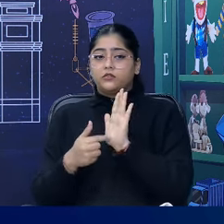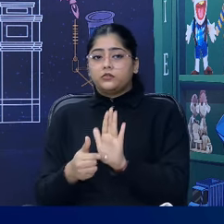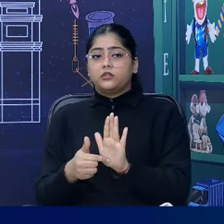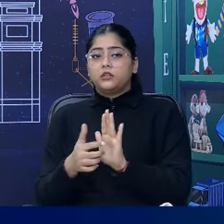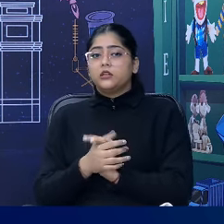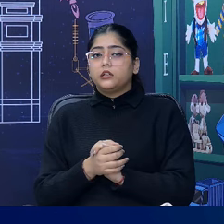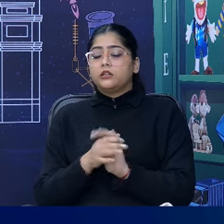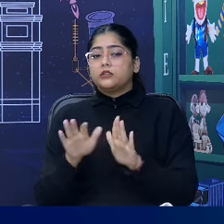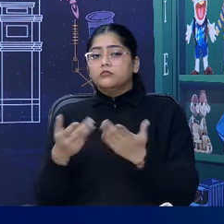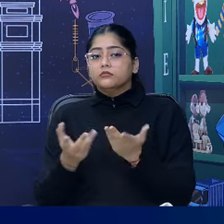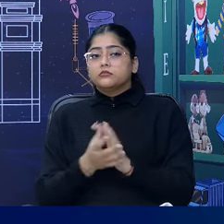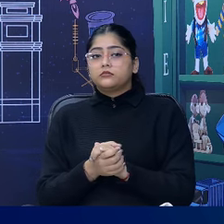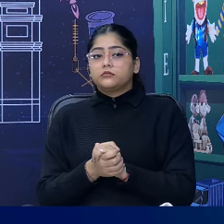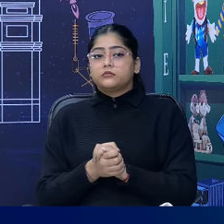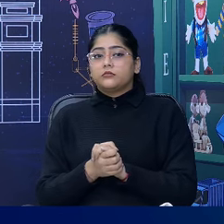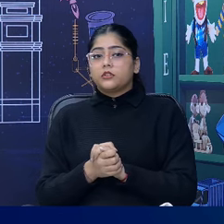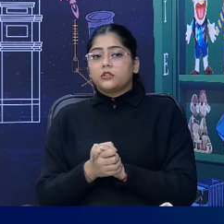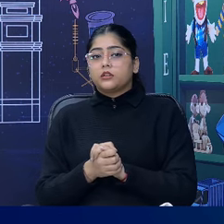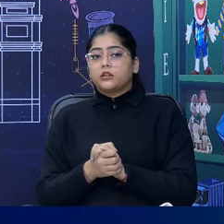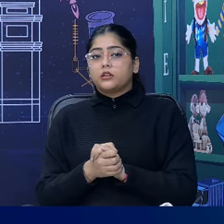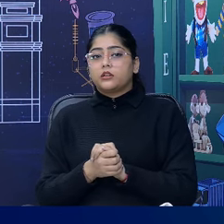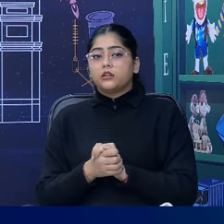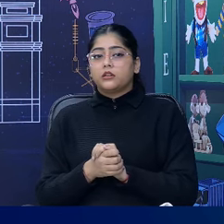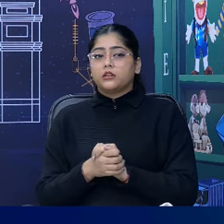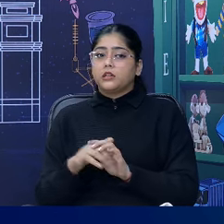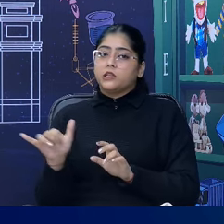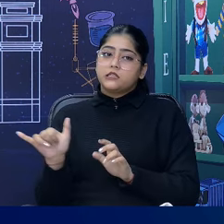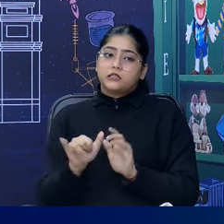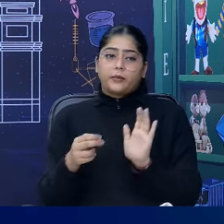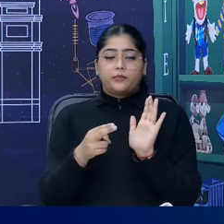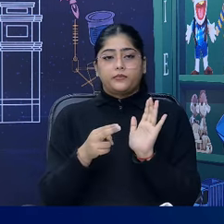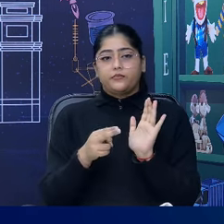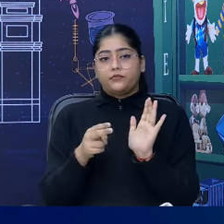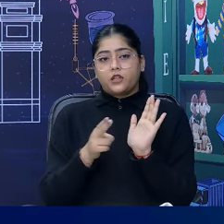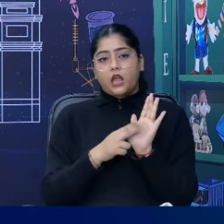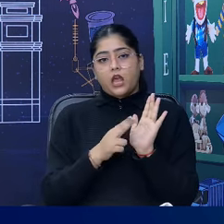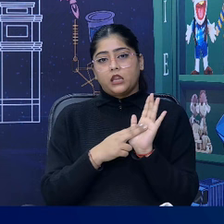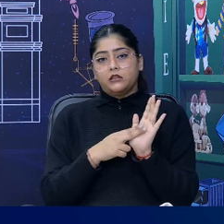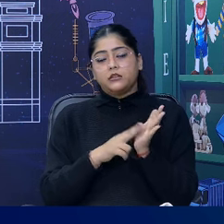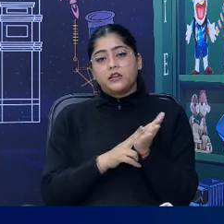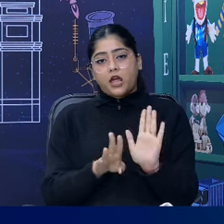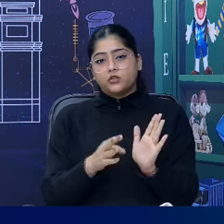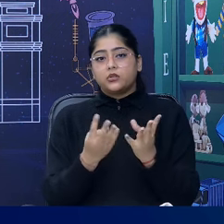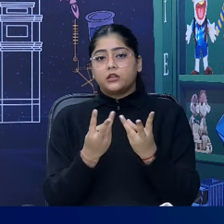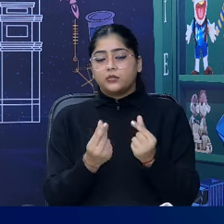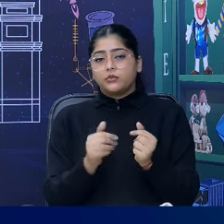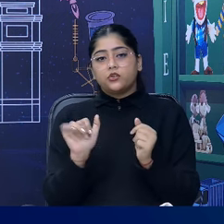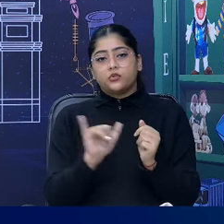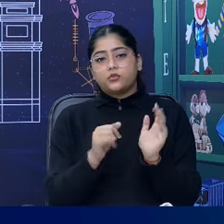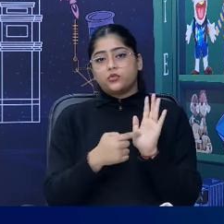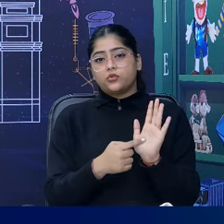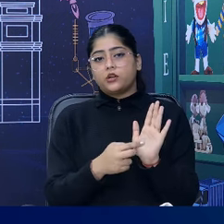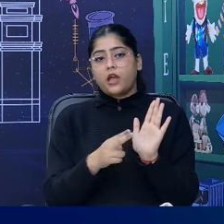सेट बिल्डर फॉर्म में हम जनरल लिखते हैं द सेम सेट. सेट ऑफ नेचुरल नंबर्स आई राइट इन सेट बिल्डर